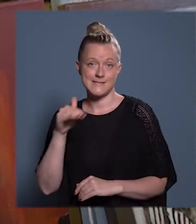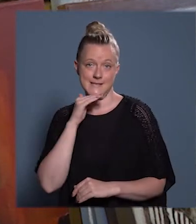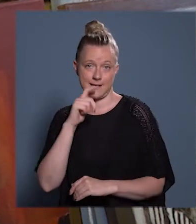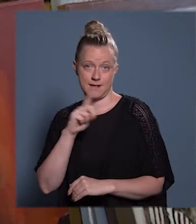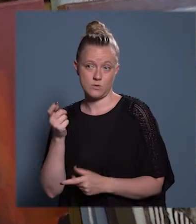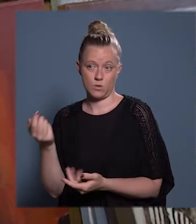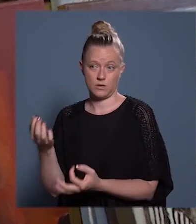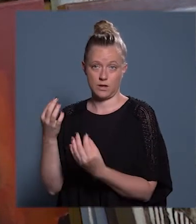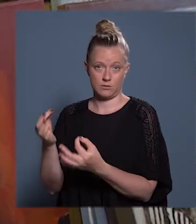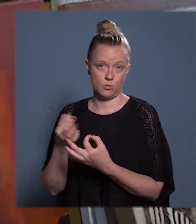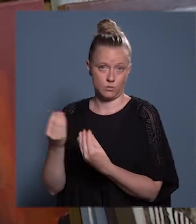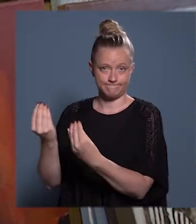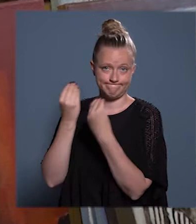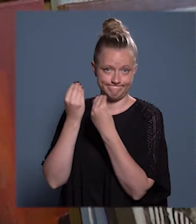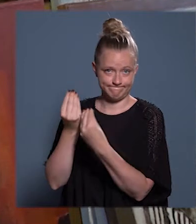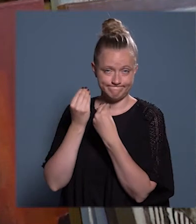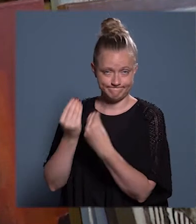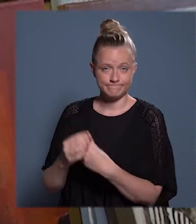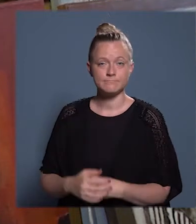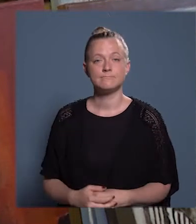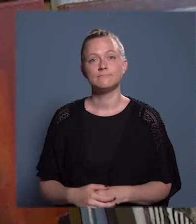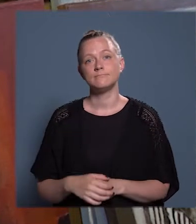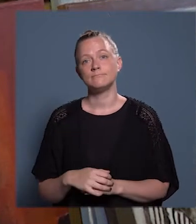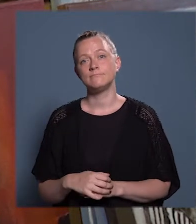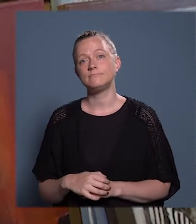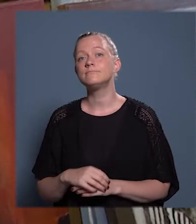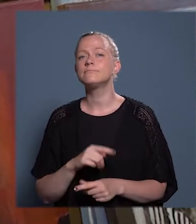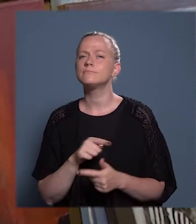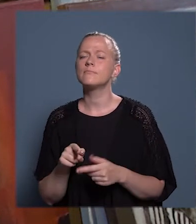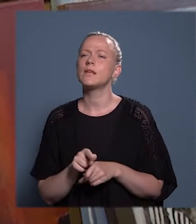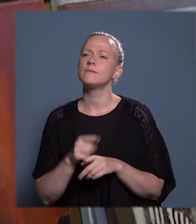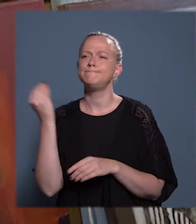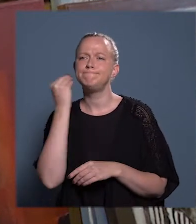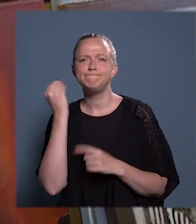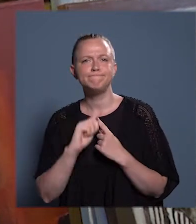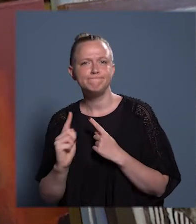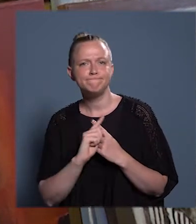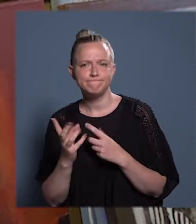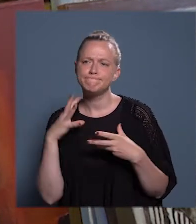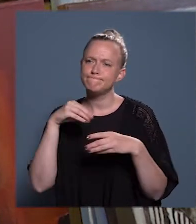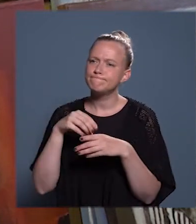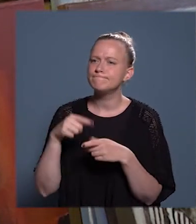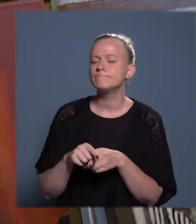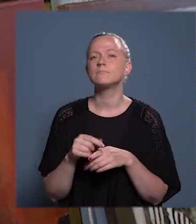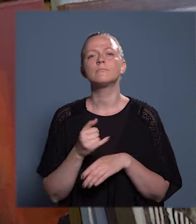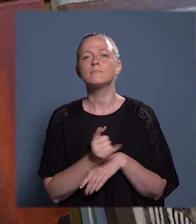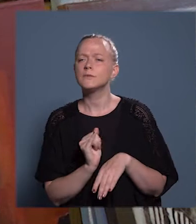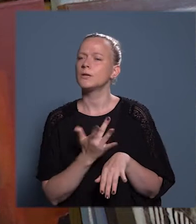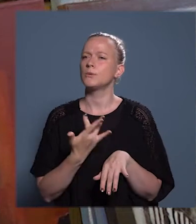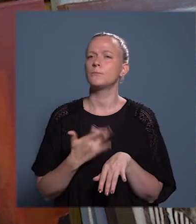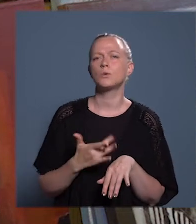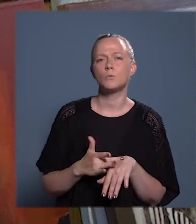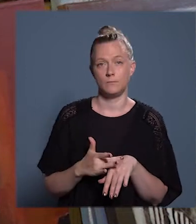Zoltántól tanultam, és ezeken a kurzusokon, amit ő tanított, mindenki megpróbált, mert